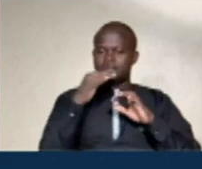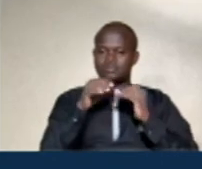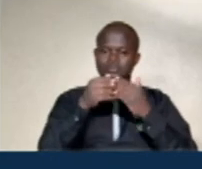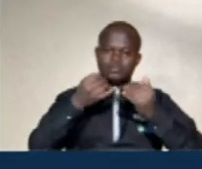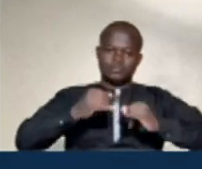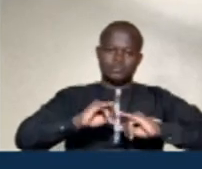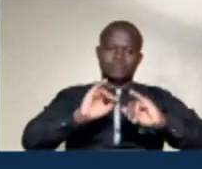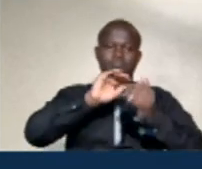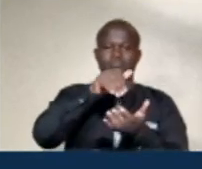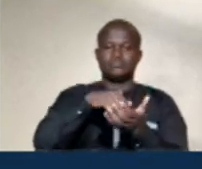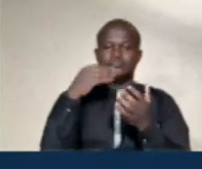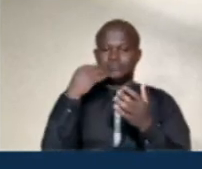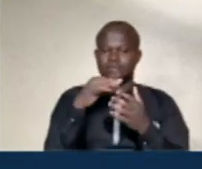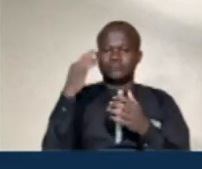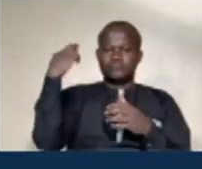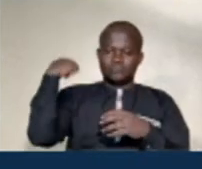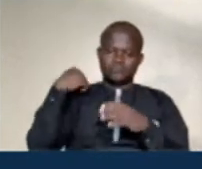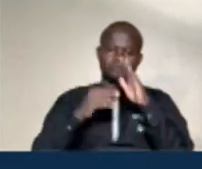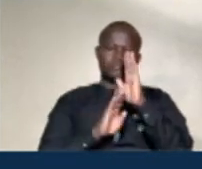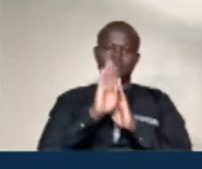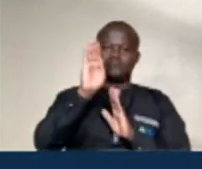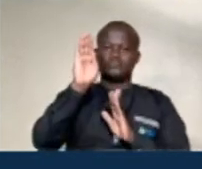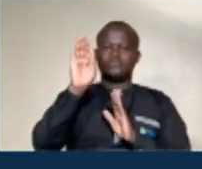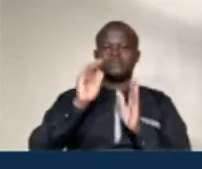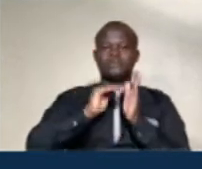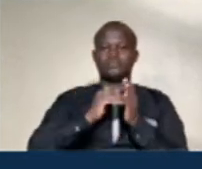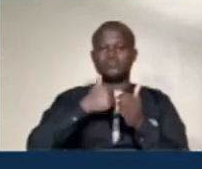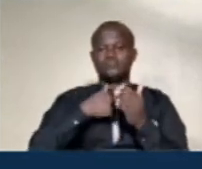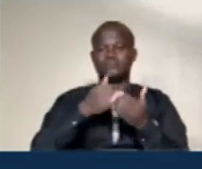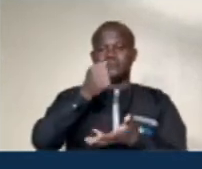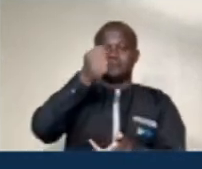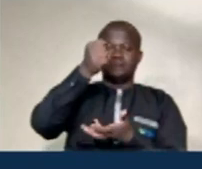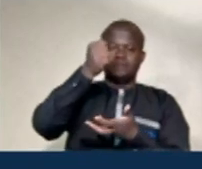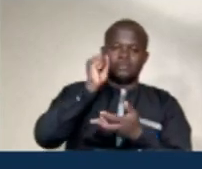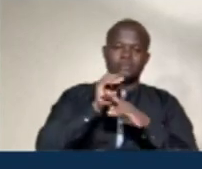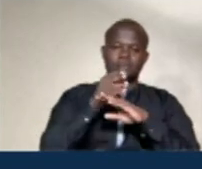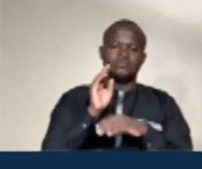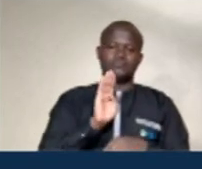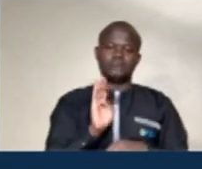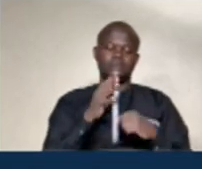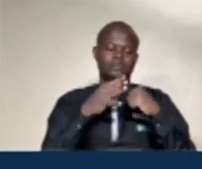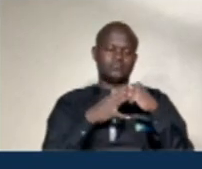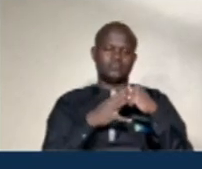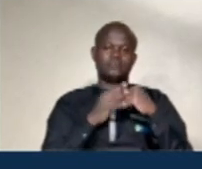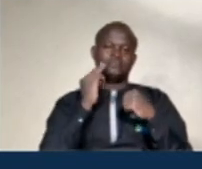urashyirwa mu bikorwa n'ikigo cy'Ubufaransa gishinzwe iterambere, ukaba ufite ingengo y'imari ingana na